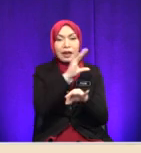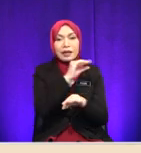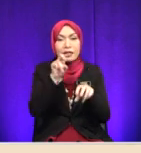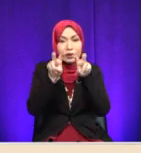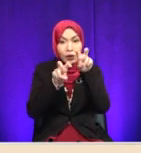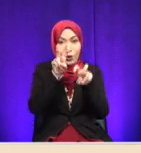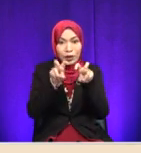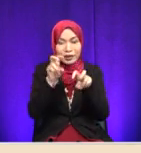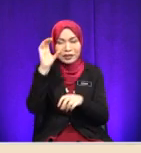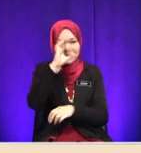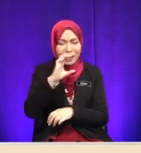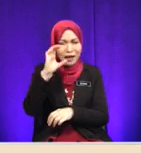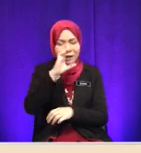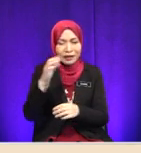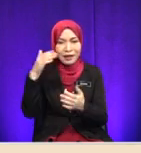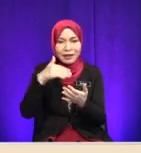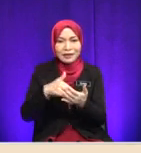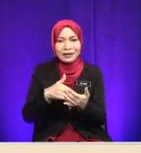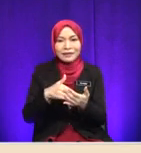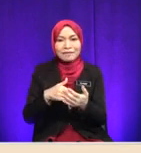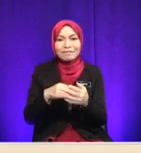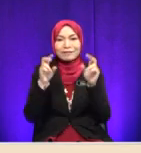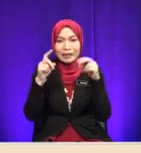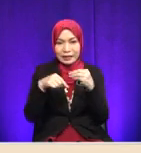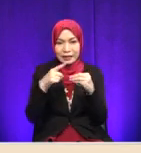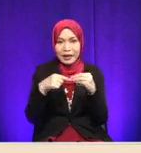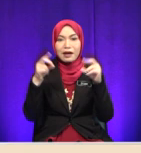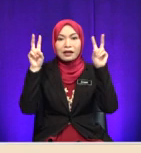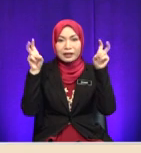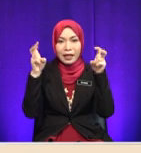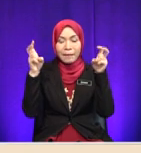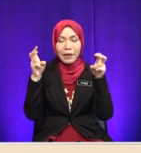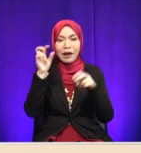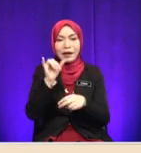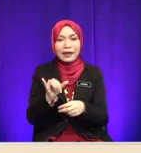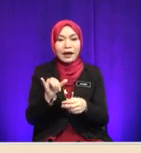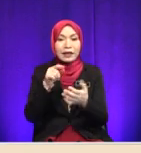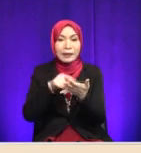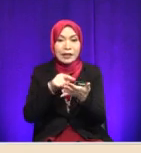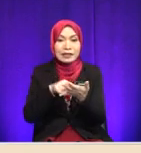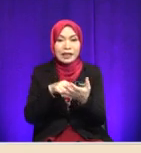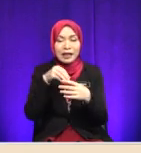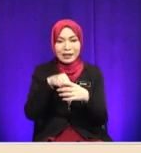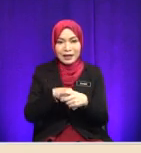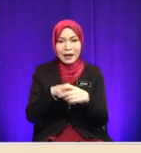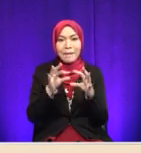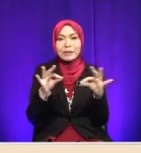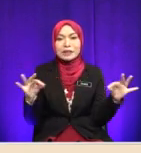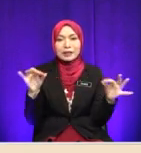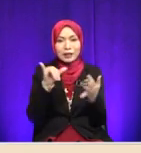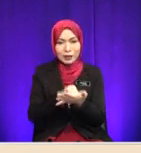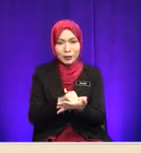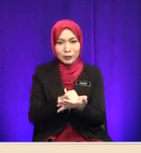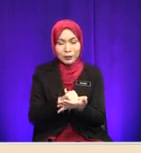ataupun tema yang ingin dibincangkan. Seterusnya, kamu baca. Sambil kamu baca, kamu gariskan. Kamu tengok,